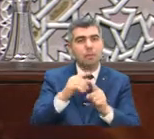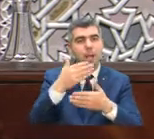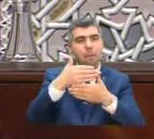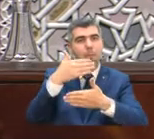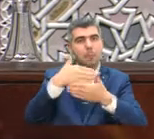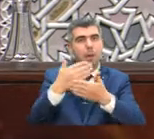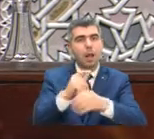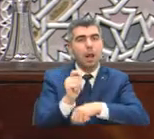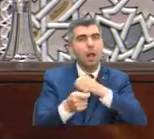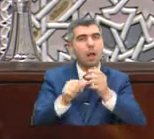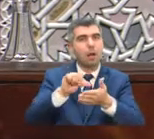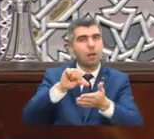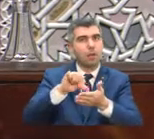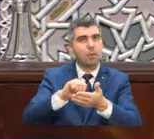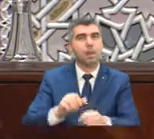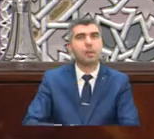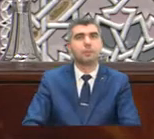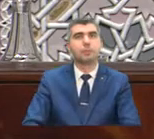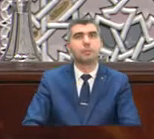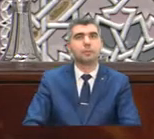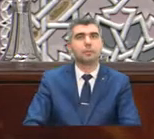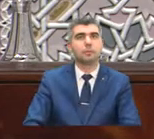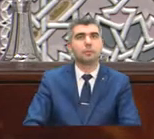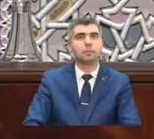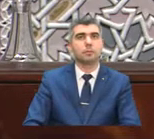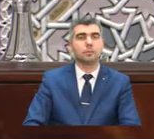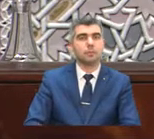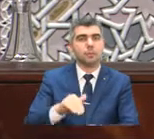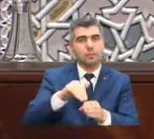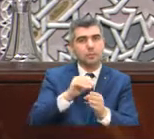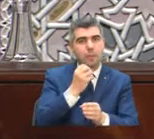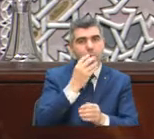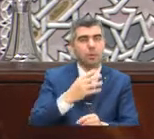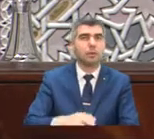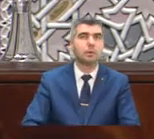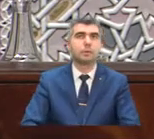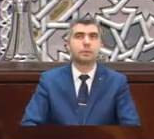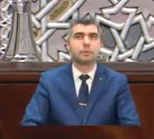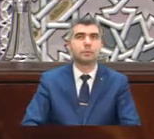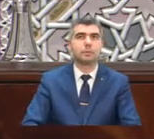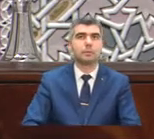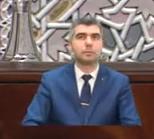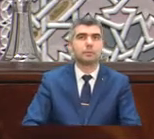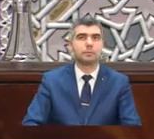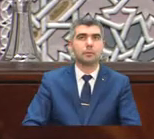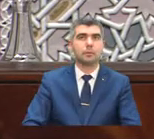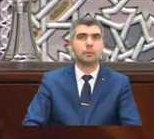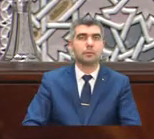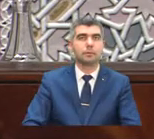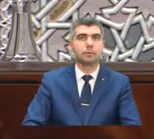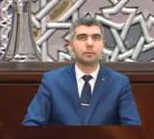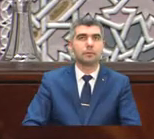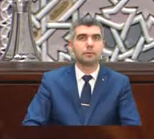القروي للسيدات والسادة النواب المحترمين من الفريق الاشتراكي. تفضل السيد النائب.